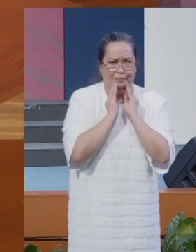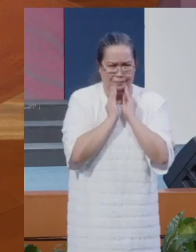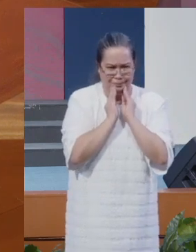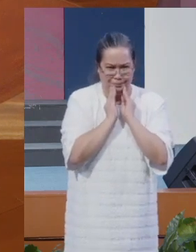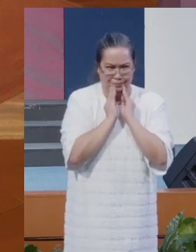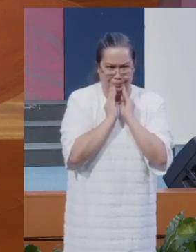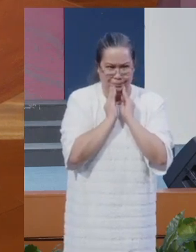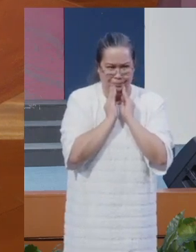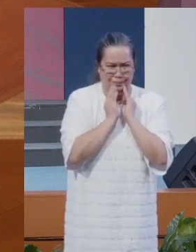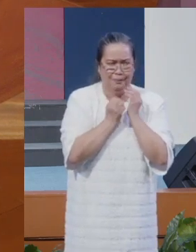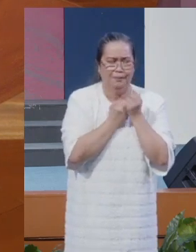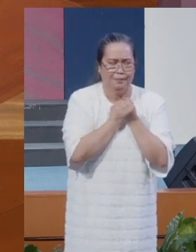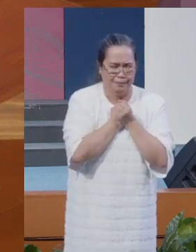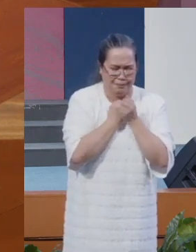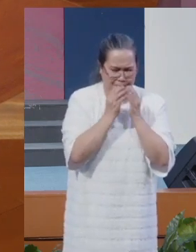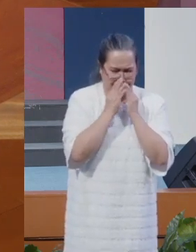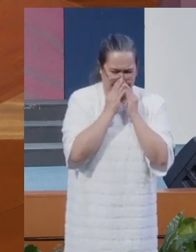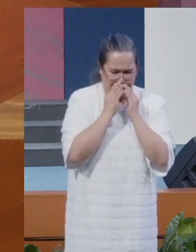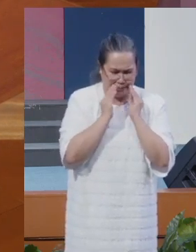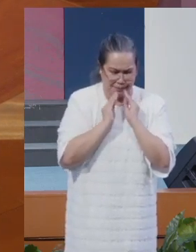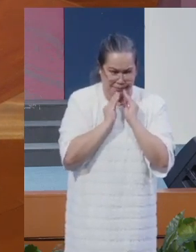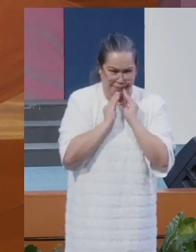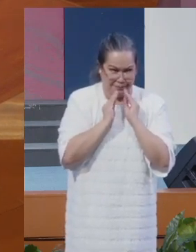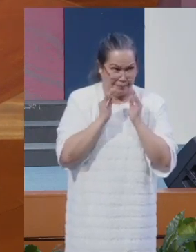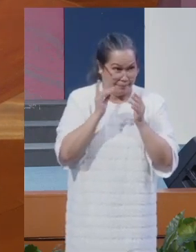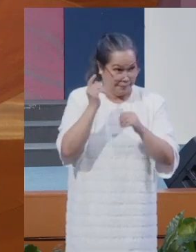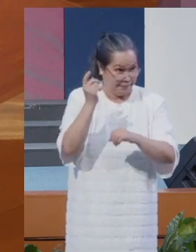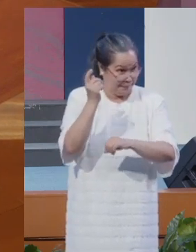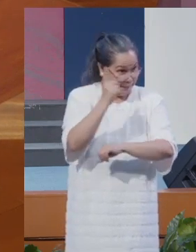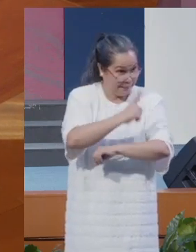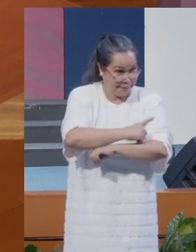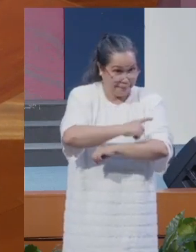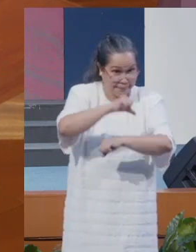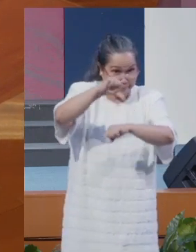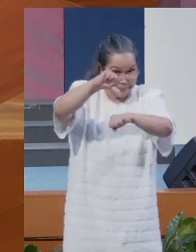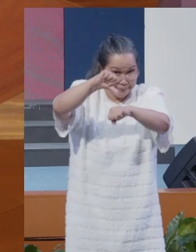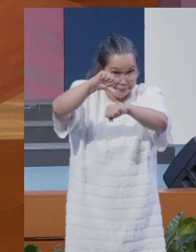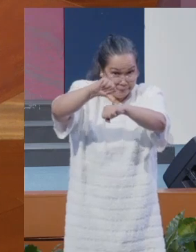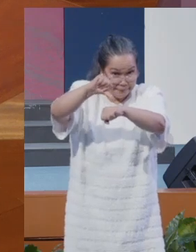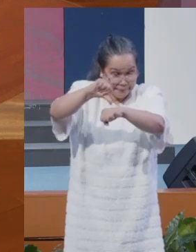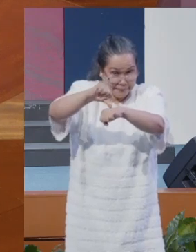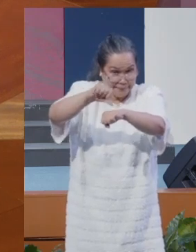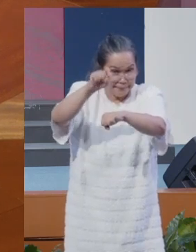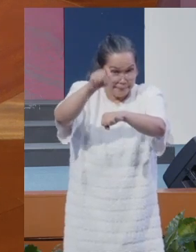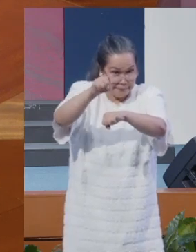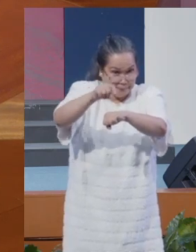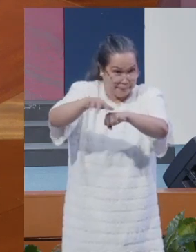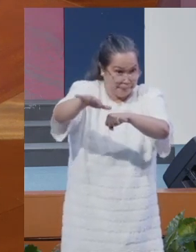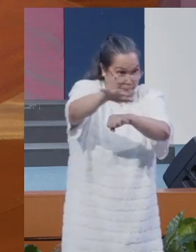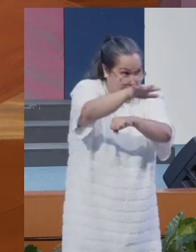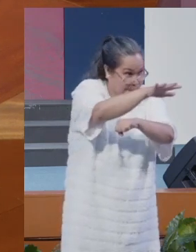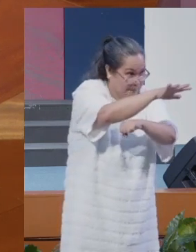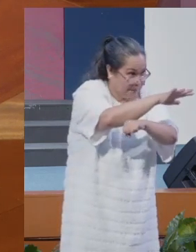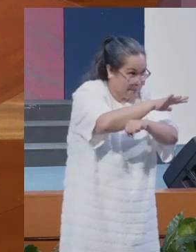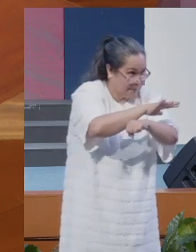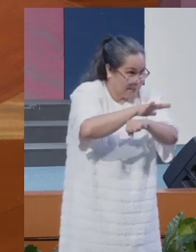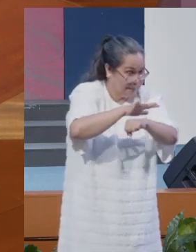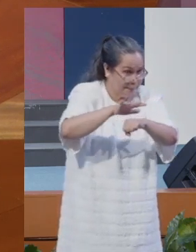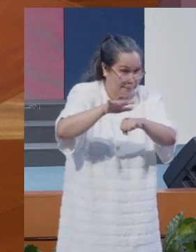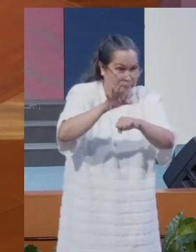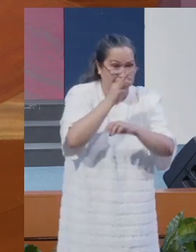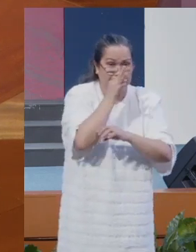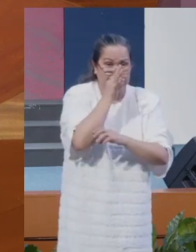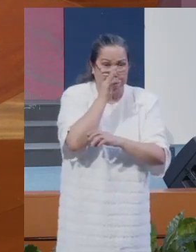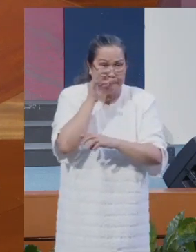mourning. Kaya iniutos yun sa Day of Atonement kasi sa Day of Atonement, dapat nag-aayuno ang mga Israelita